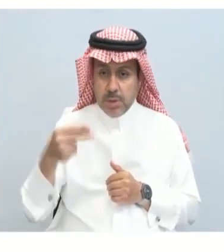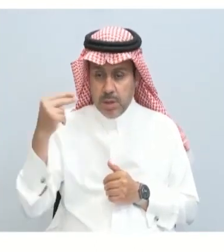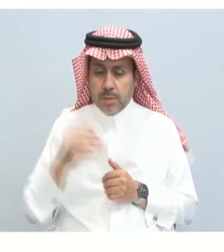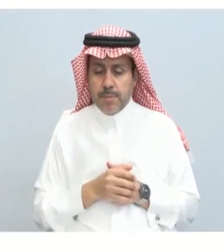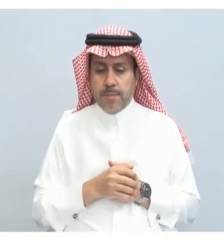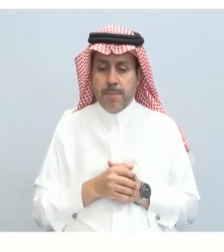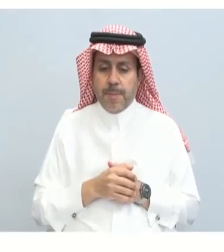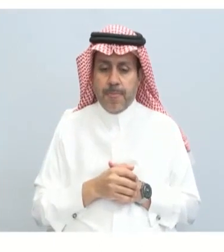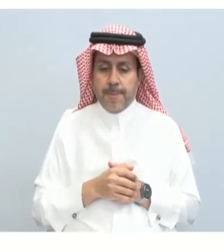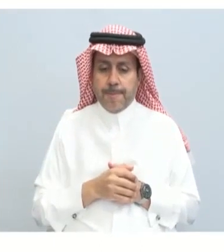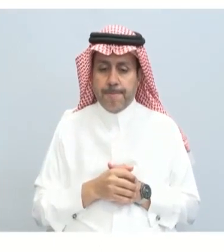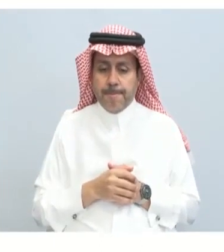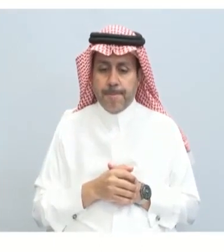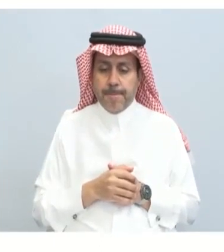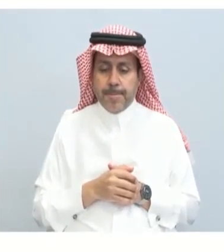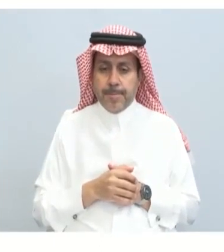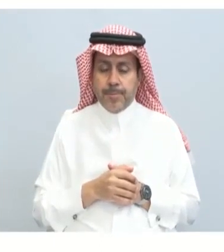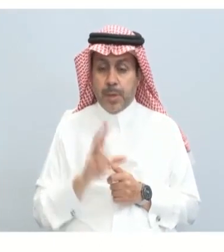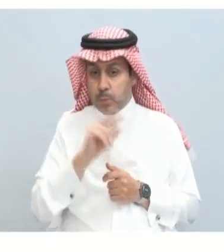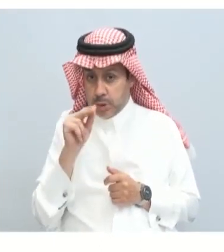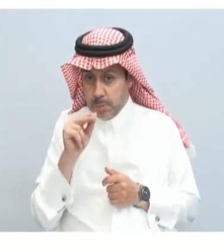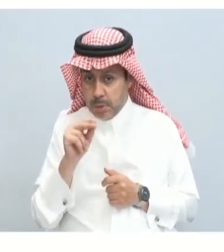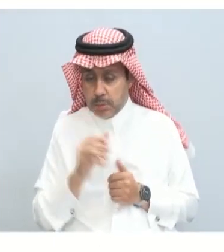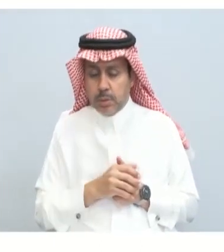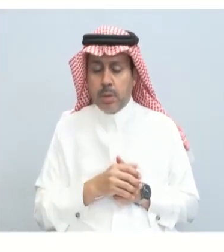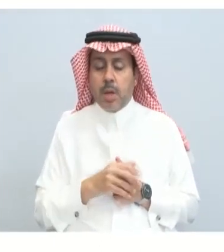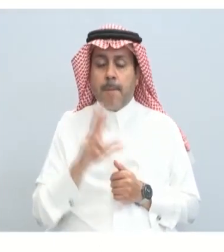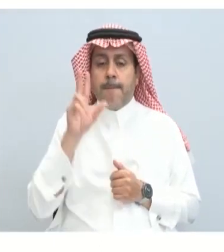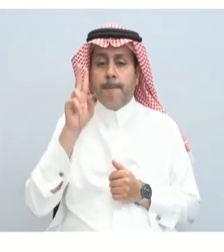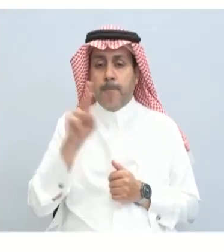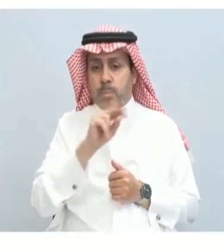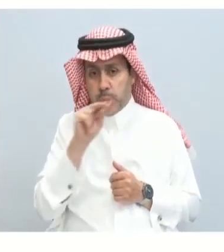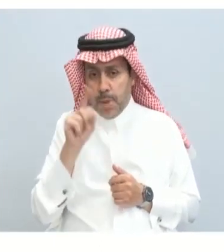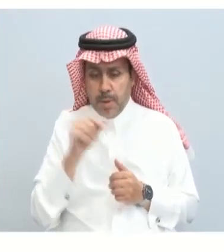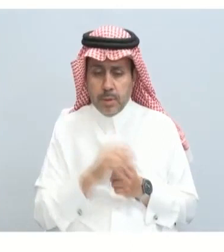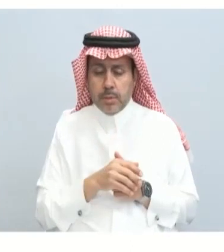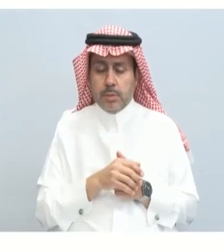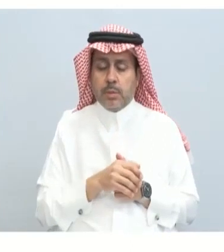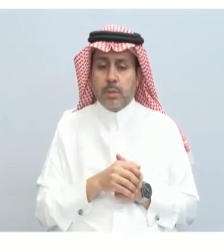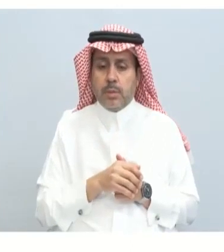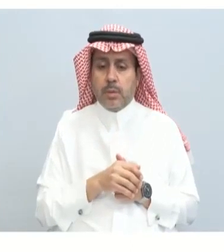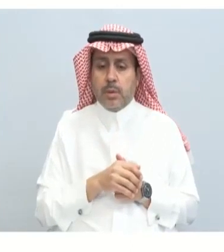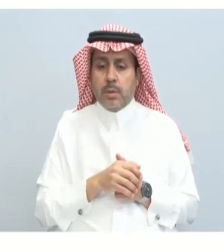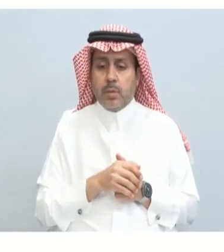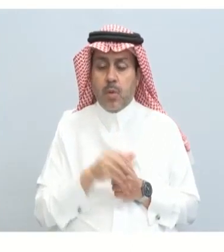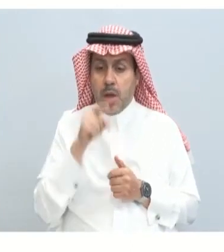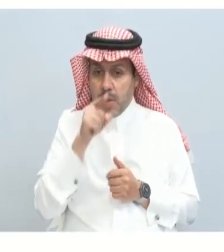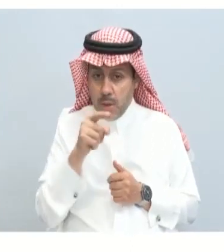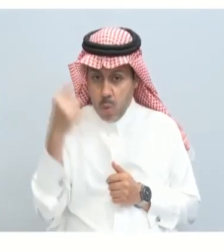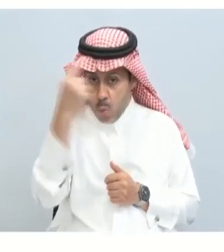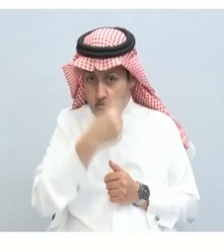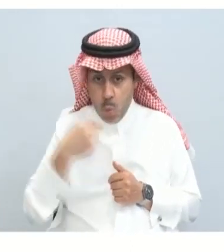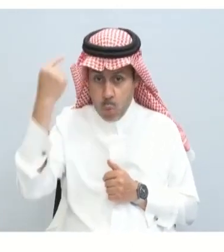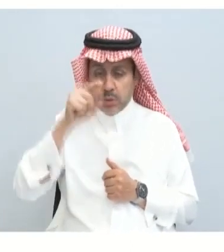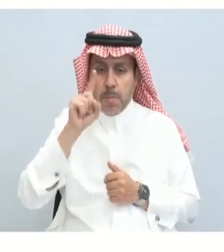من التشبيه بيانا حيث حتى يصير المشبه كانه هو المشبه به وليس شبيها له كما في التشبيه وهذا هو وجه